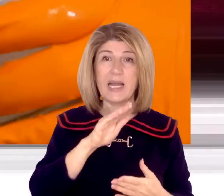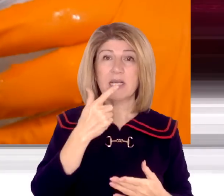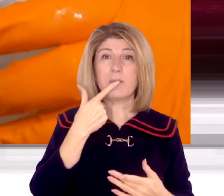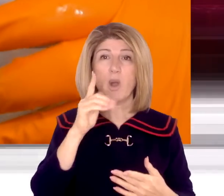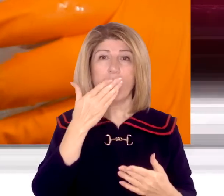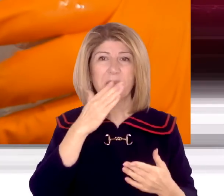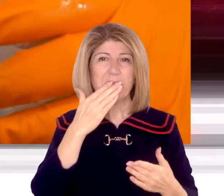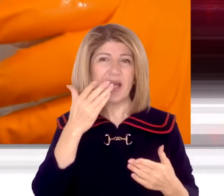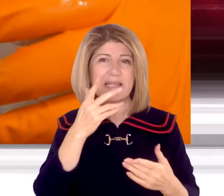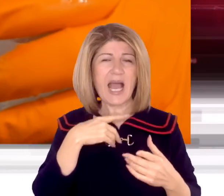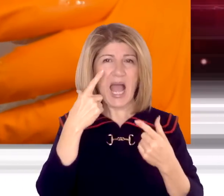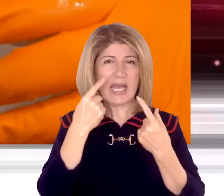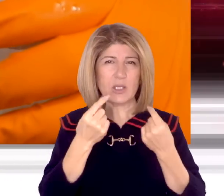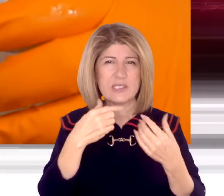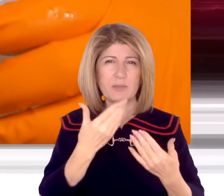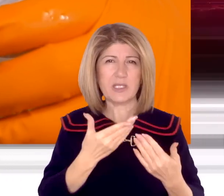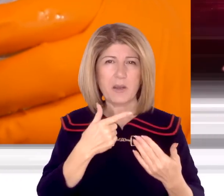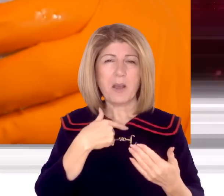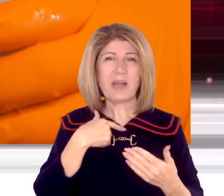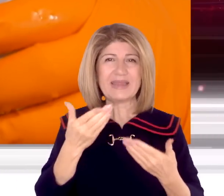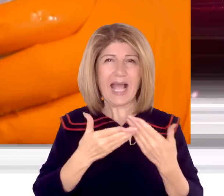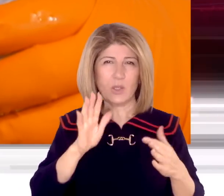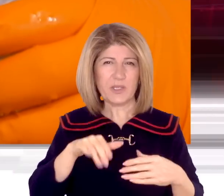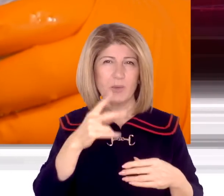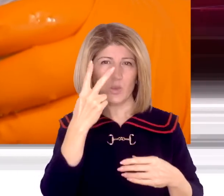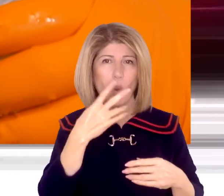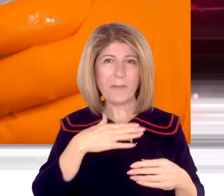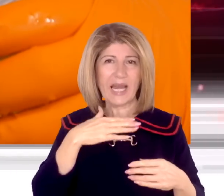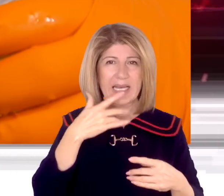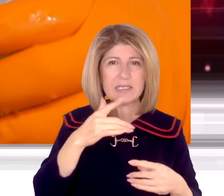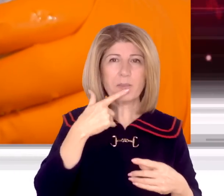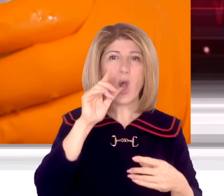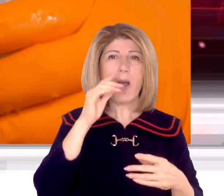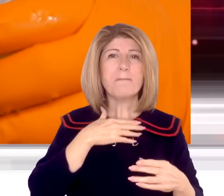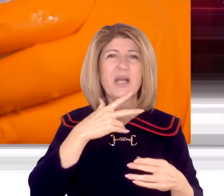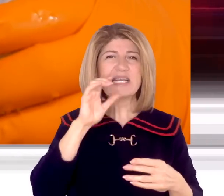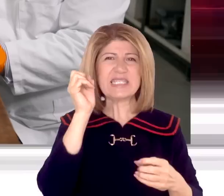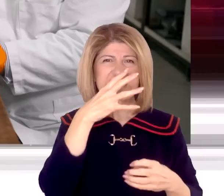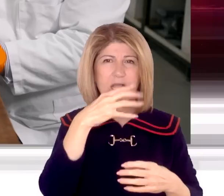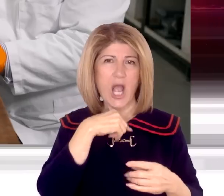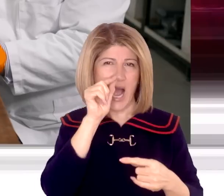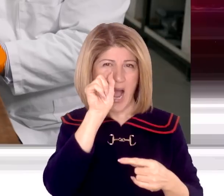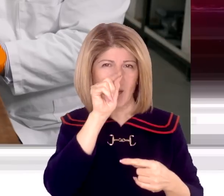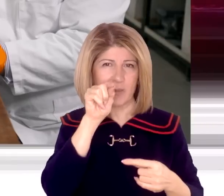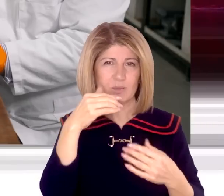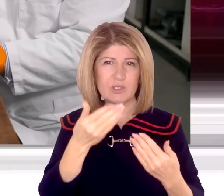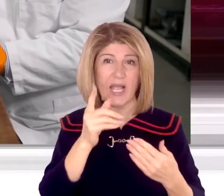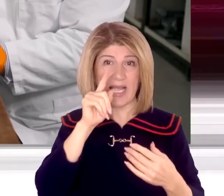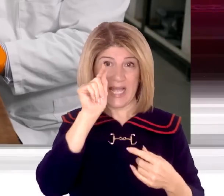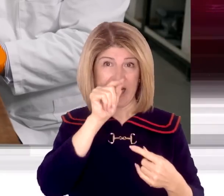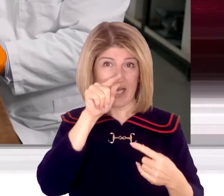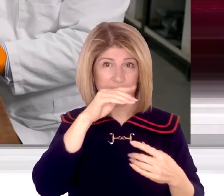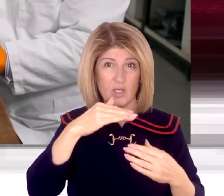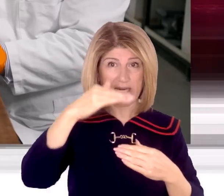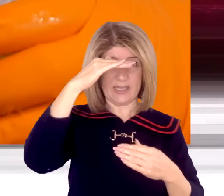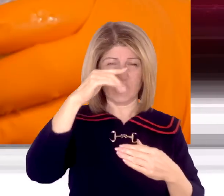و بعد با پیپت اندازه میگیریم. من تقلبم کردم، روی 2 میلی‌لیتر با ماژیک سیاه علامت گذاشتم. اگه اون